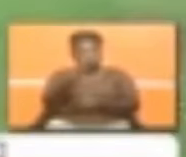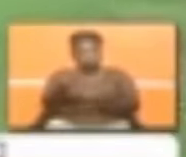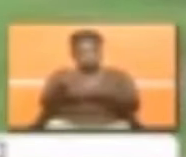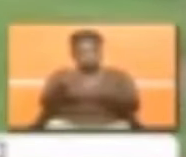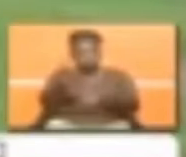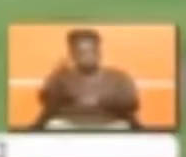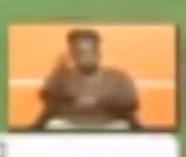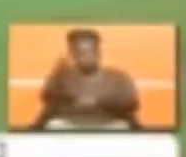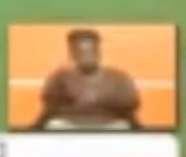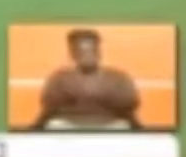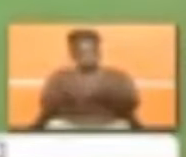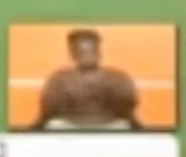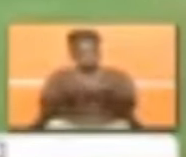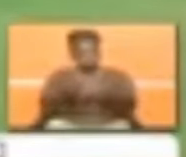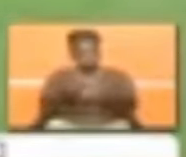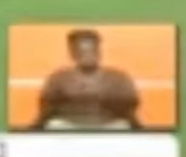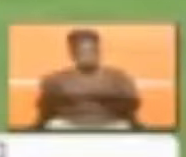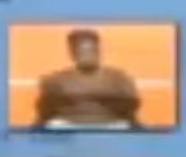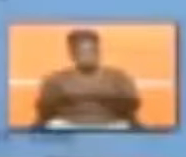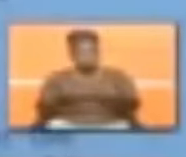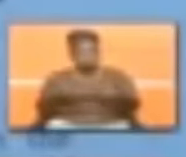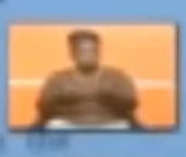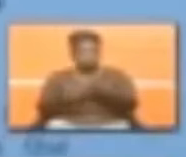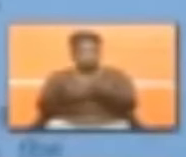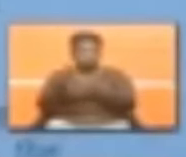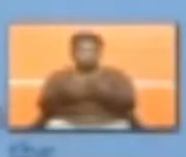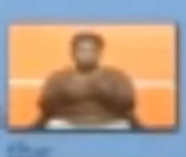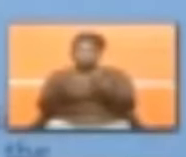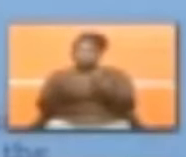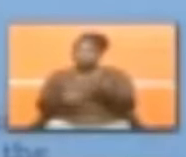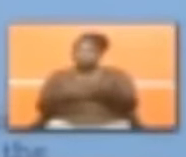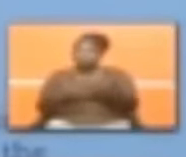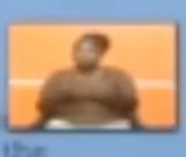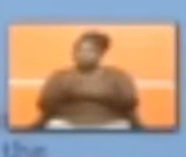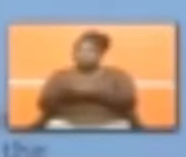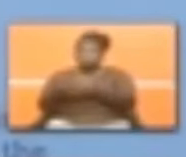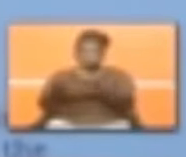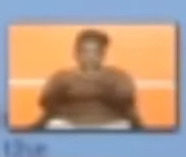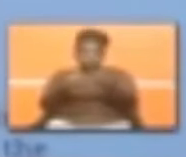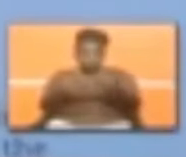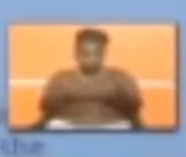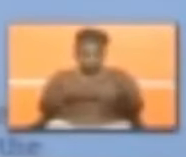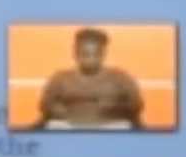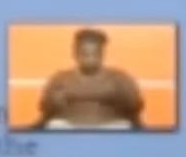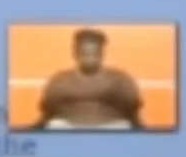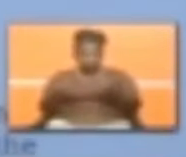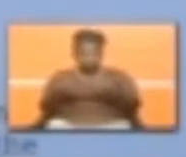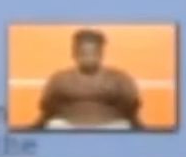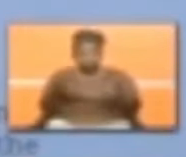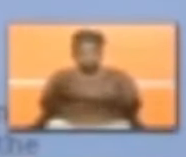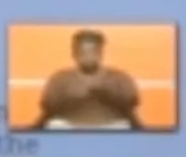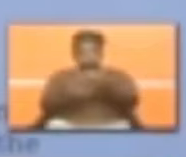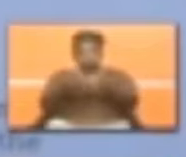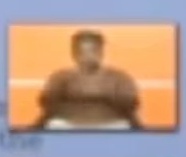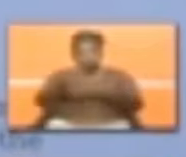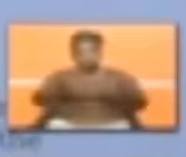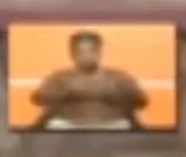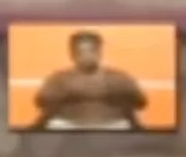We wanoo na bali omo wabulubali mkwata video Nampe wa teki zanga bali bakula kano ulo njini Kalisa Wabule miyako vijayi tau ni yuku